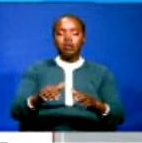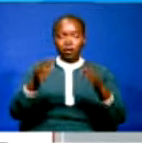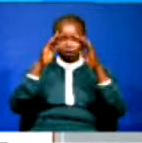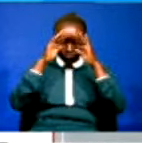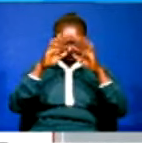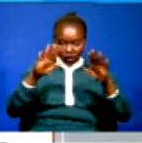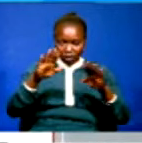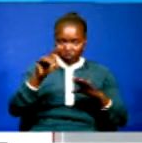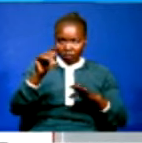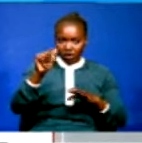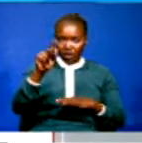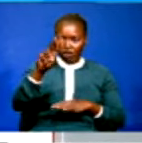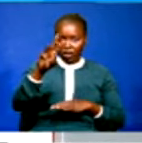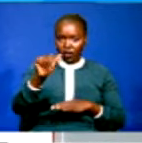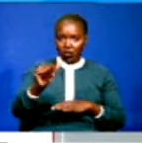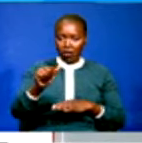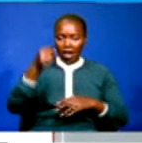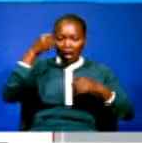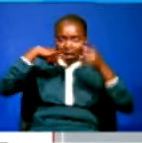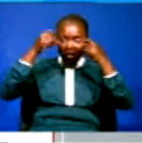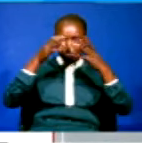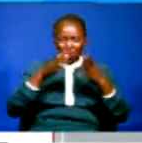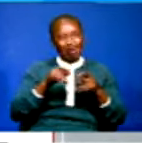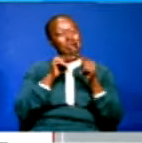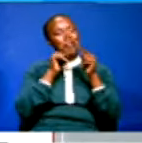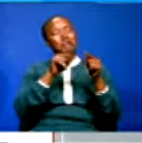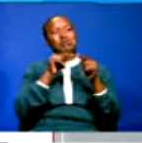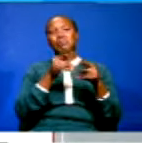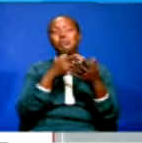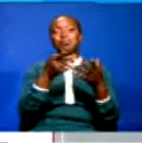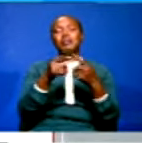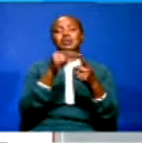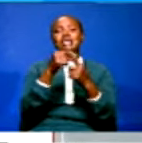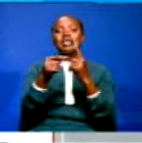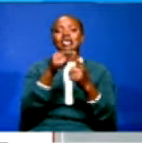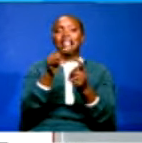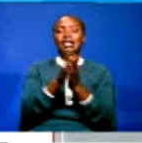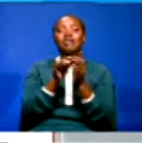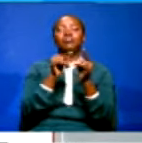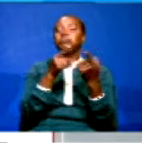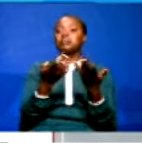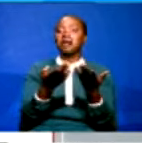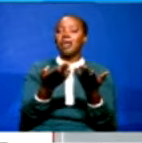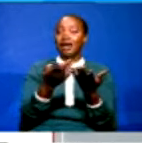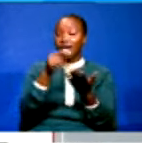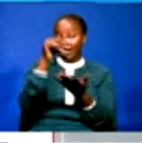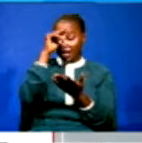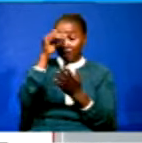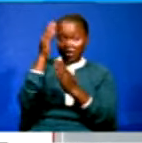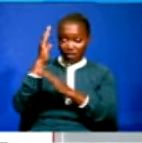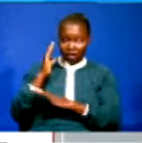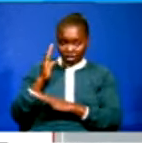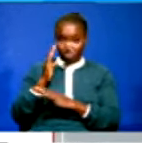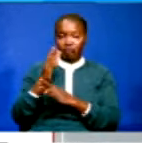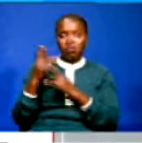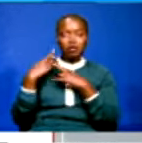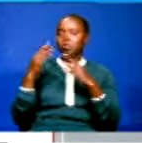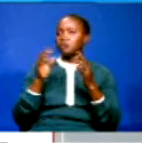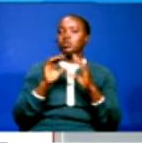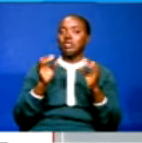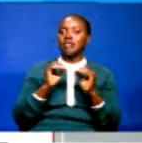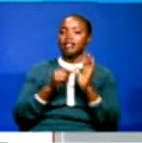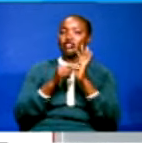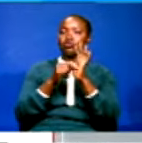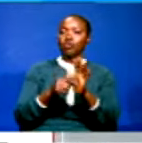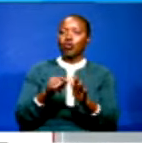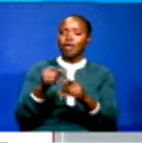Taqwa. Waombolezaji walishutumu mauaji hayo na kulaumu vitengo vya usalama vya serikali kwa kutowajibika katika mzozo